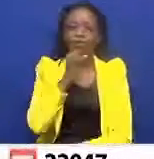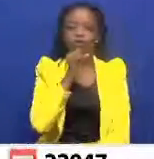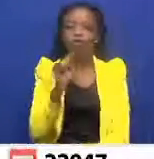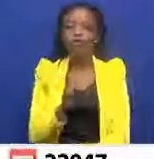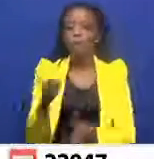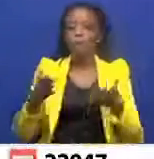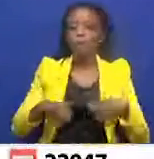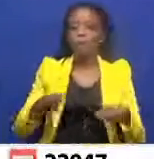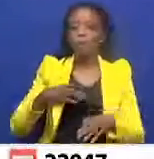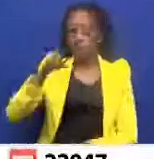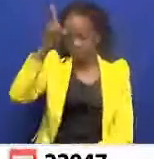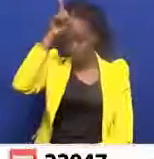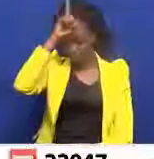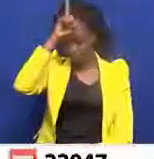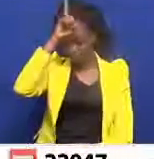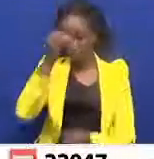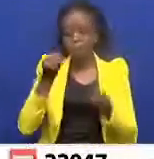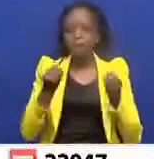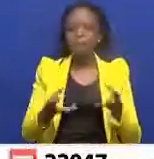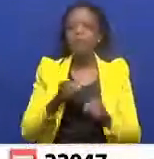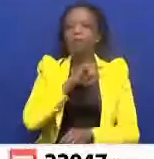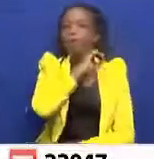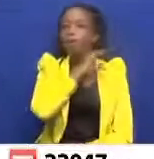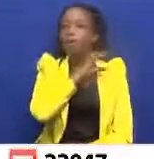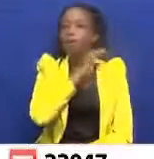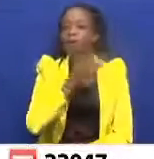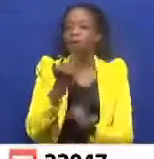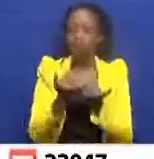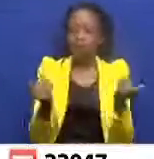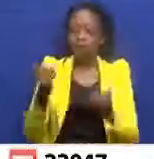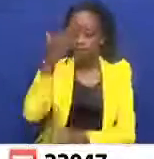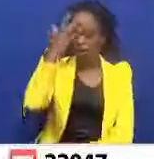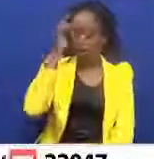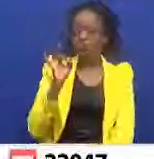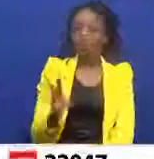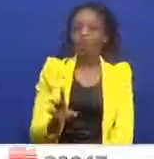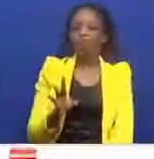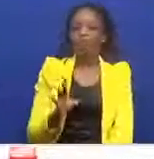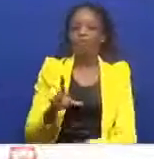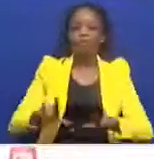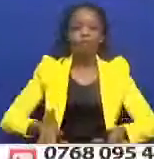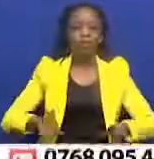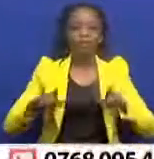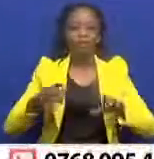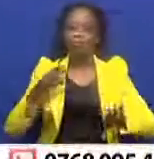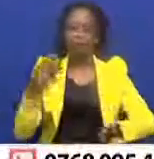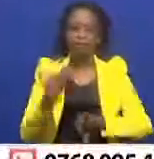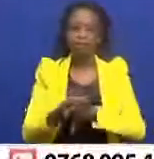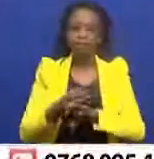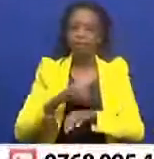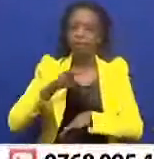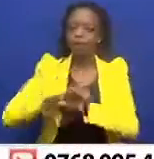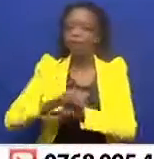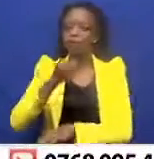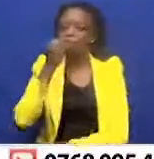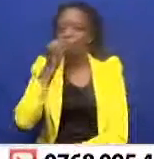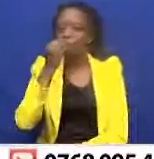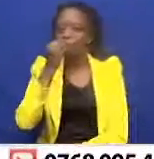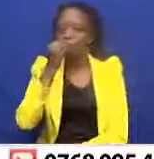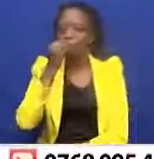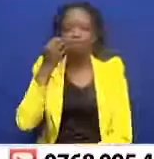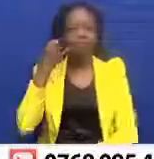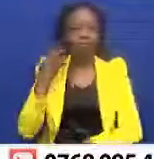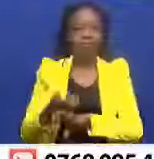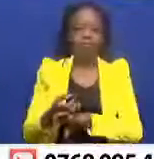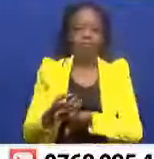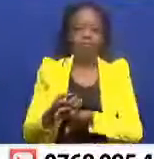vijijini, wengi wakilalamikia kutelekezwa na wanao. Gharama ya maisha ikiwafika, hata kupata mlo wa siku ikisalia usiku wa kiza,